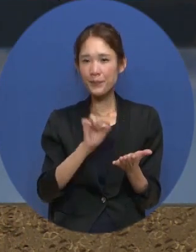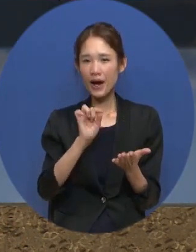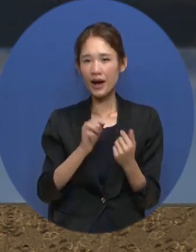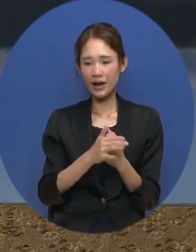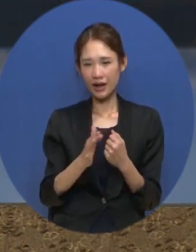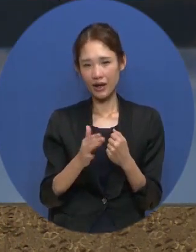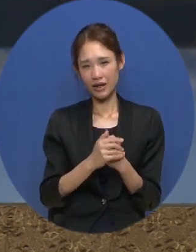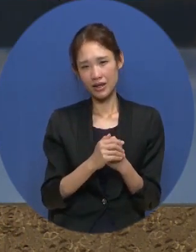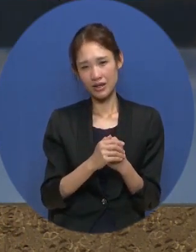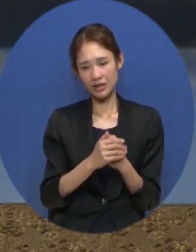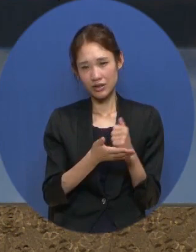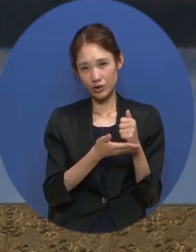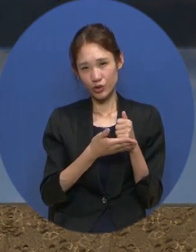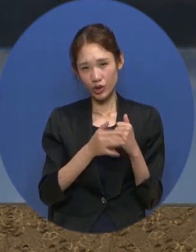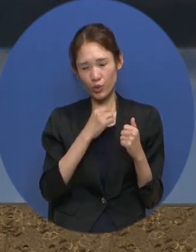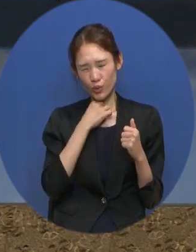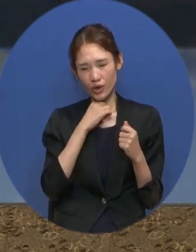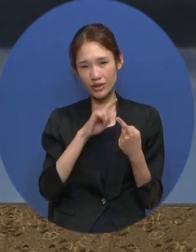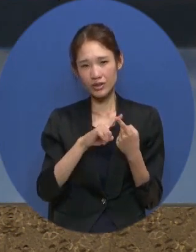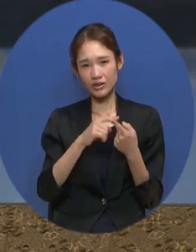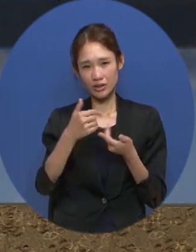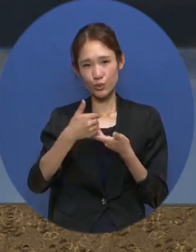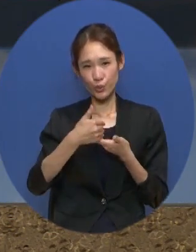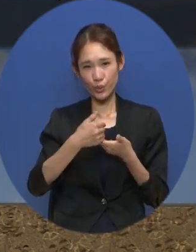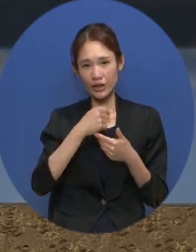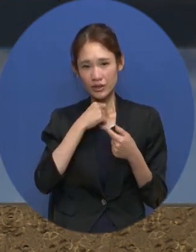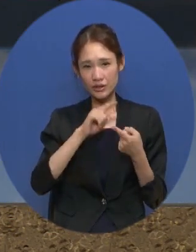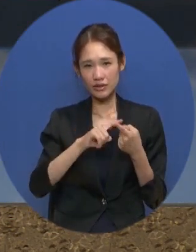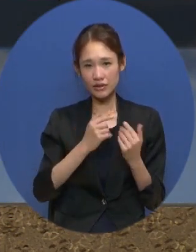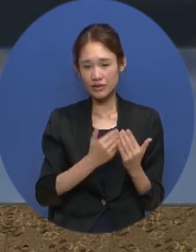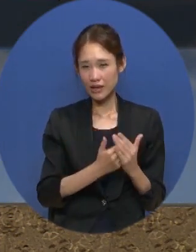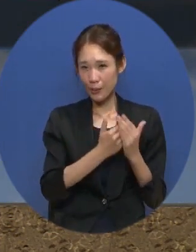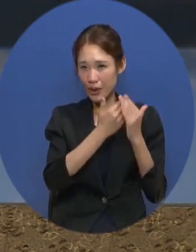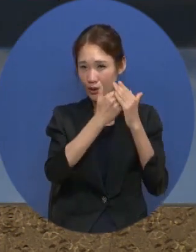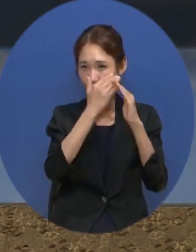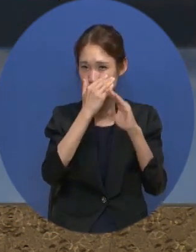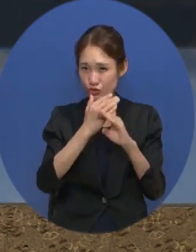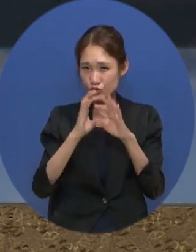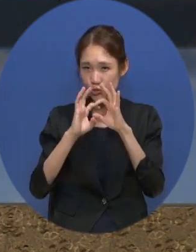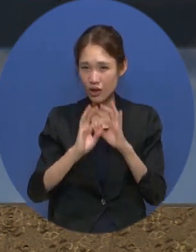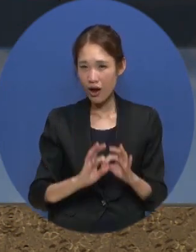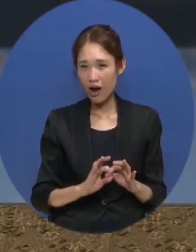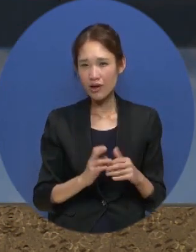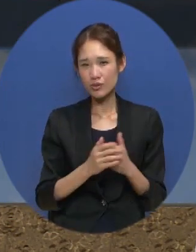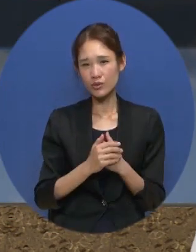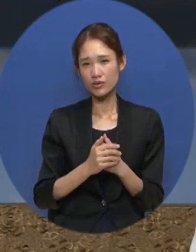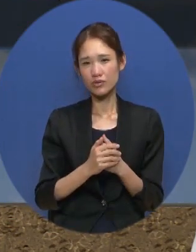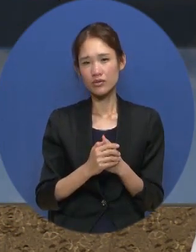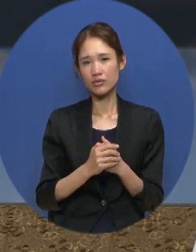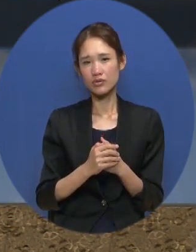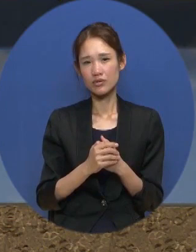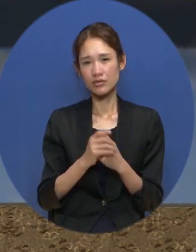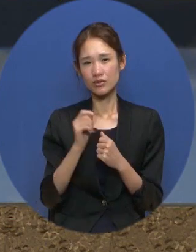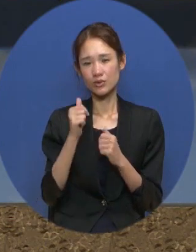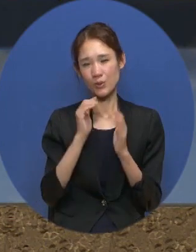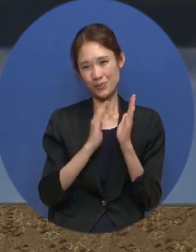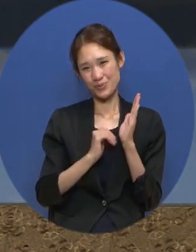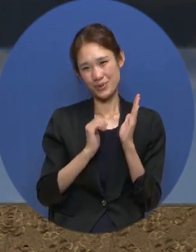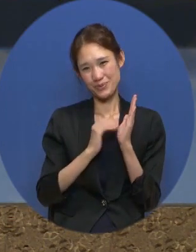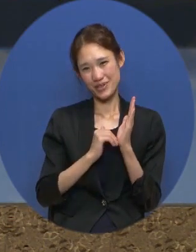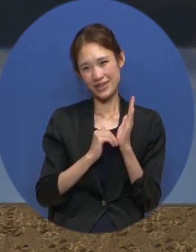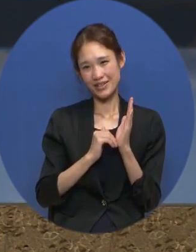이제 클라이언트들이 원하는 원하는 그런 것들을 지금 개발을 꾸준히 하고 있는데 좀 약간